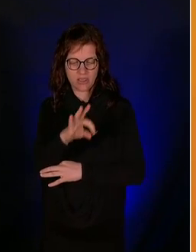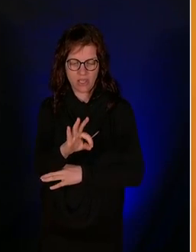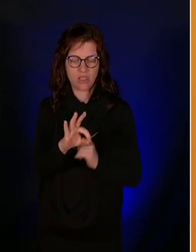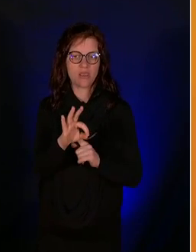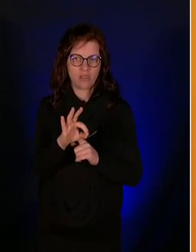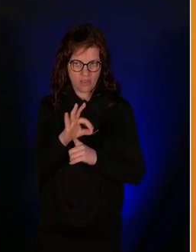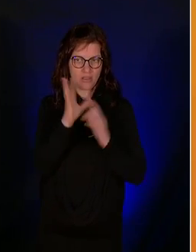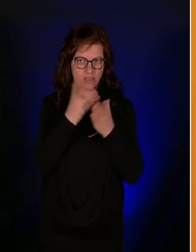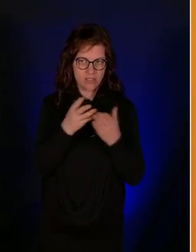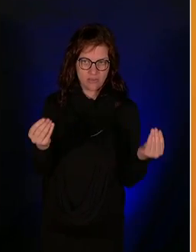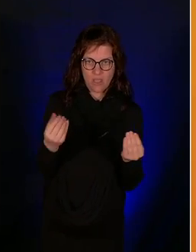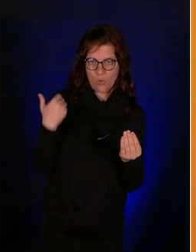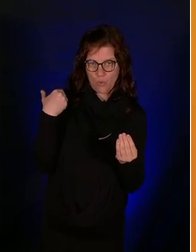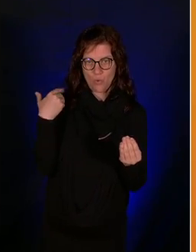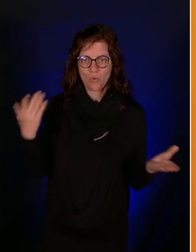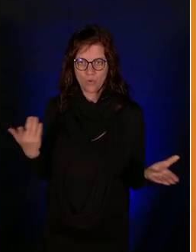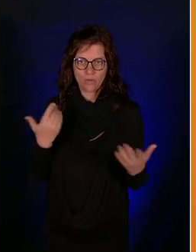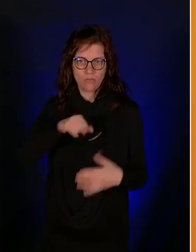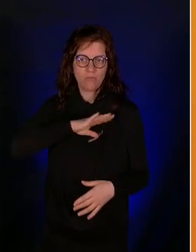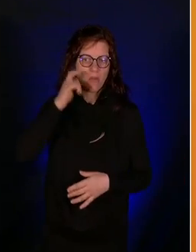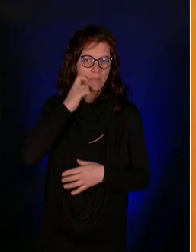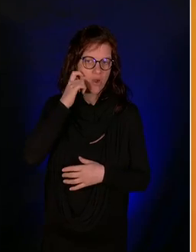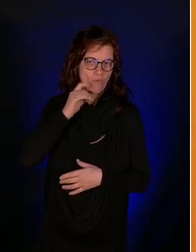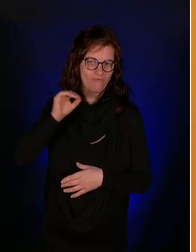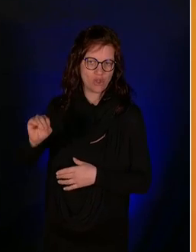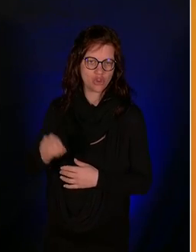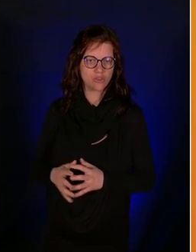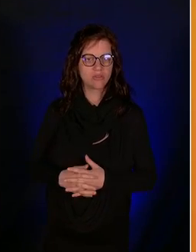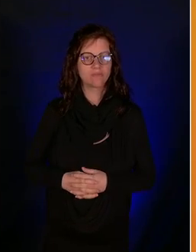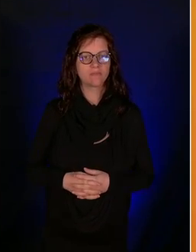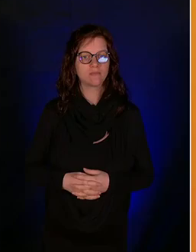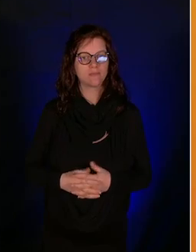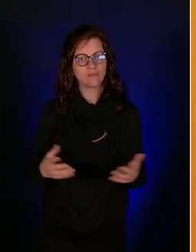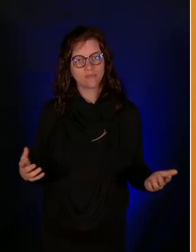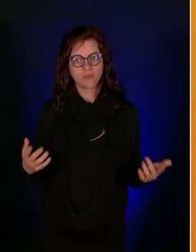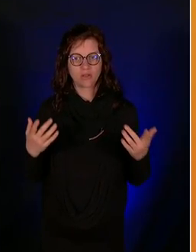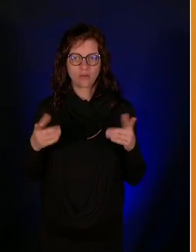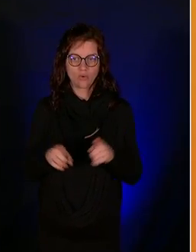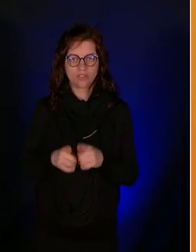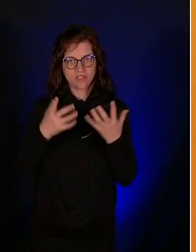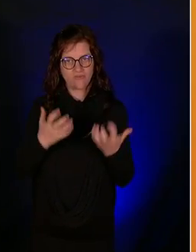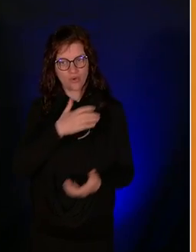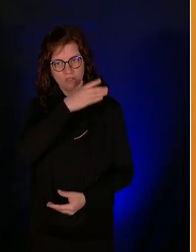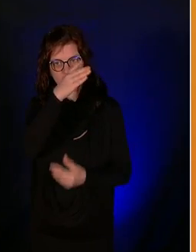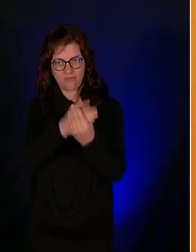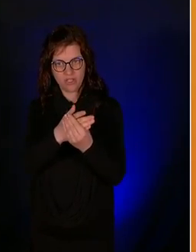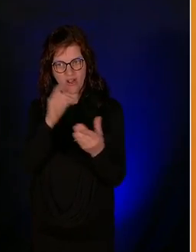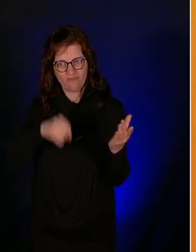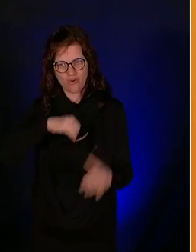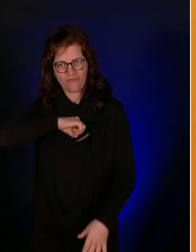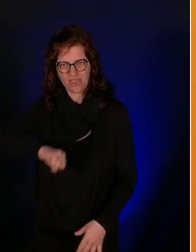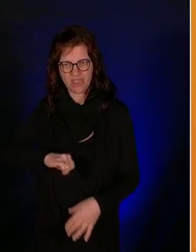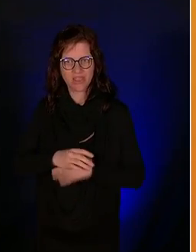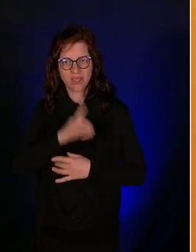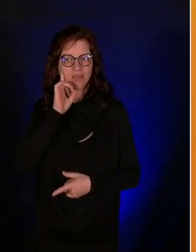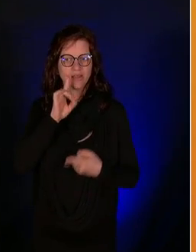qui ont disparu, la faute à Macron. Hein. Donc voilà, je souhaite également intervenir, et donc là il faut que j'accélère,